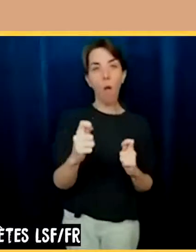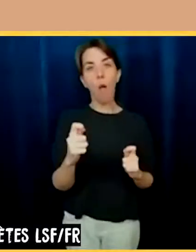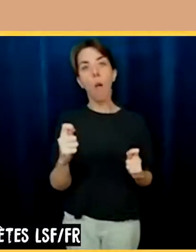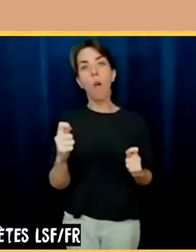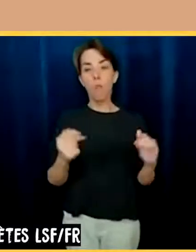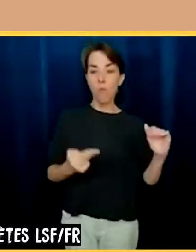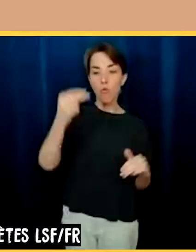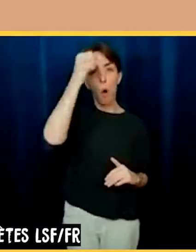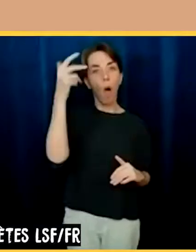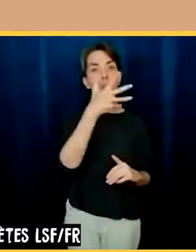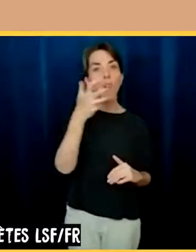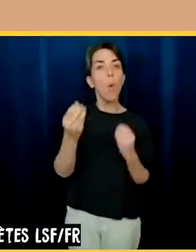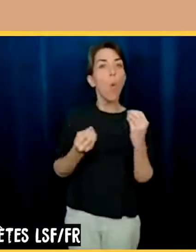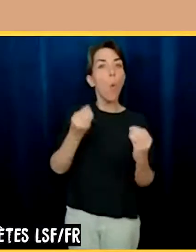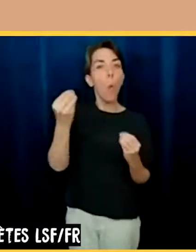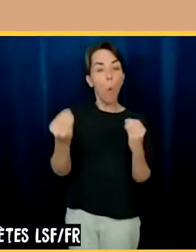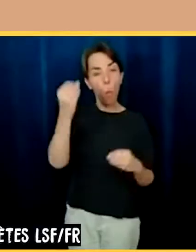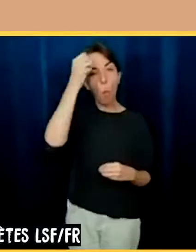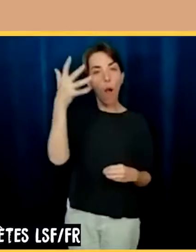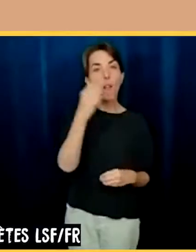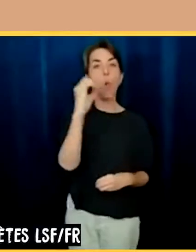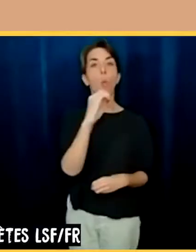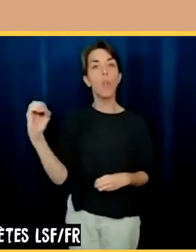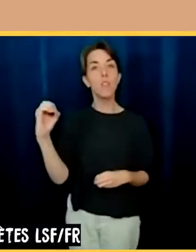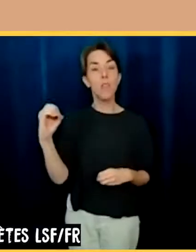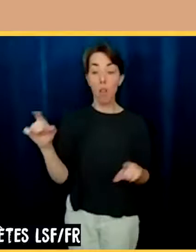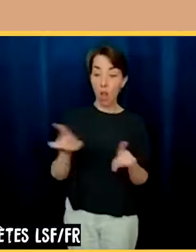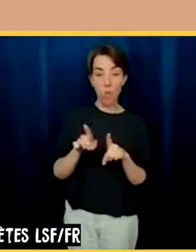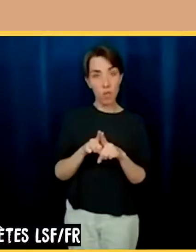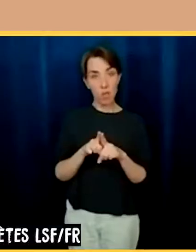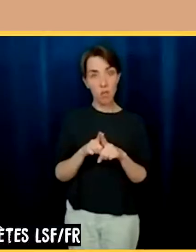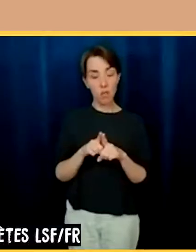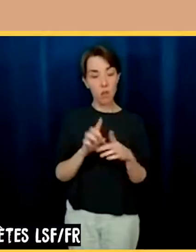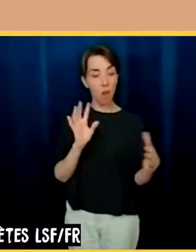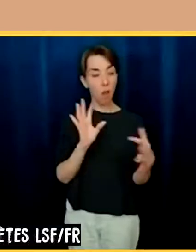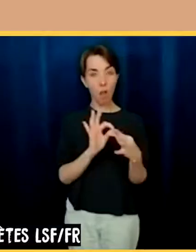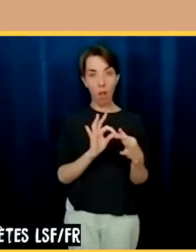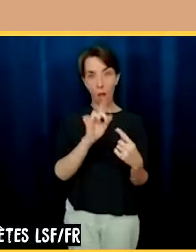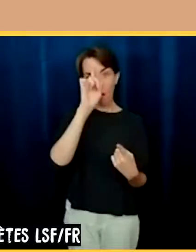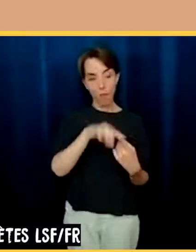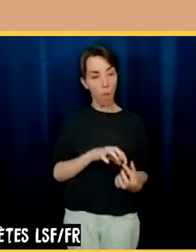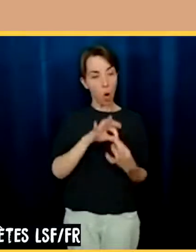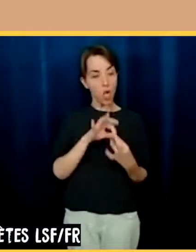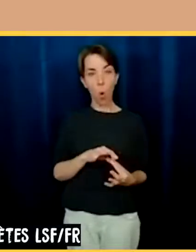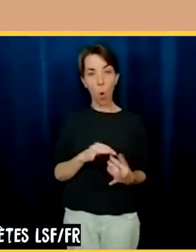l'Ouest, en tenant compte aussi du rapport crispé aux faits religieux qu'on a en France et